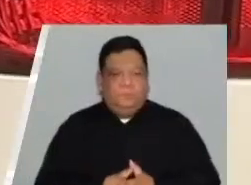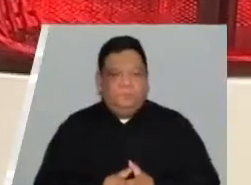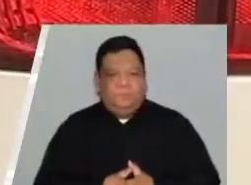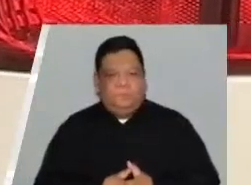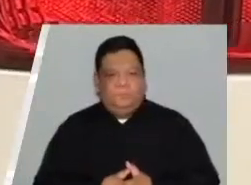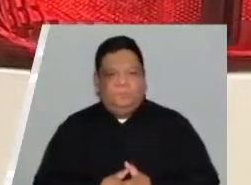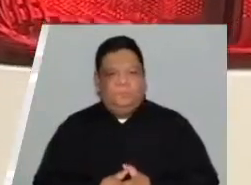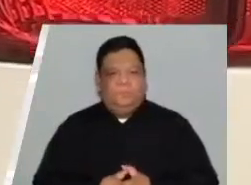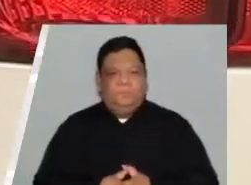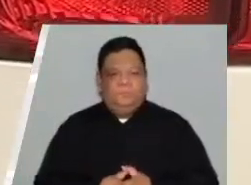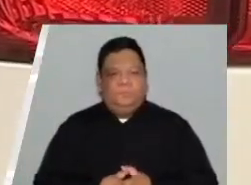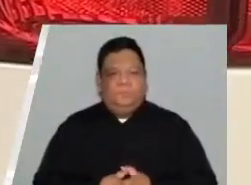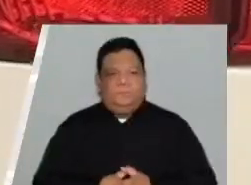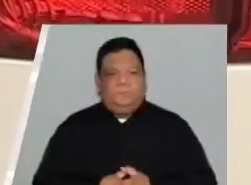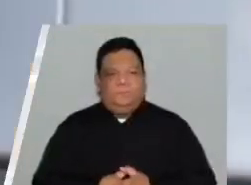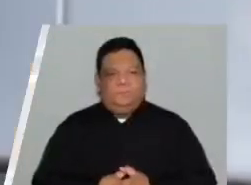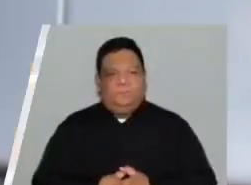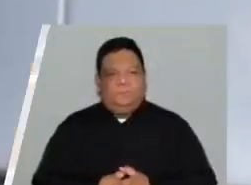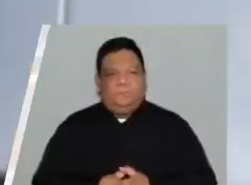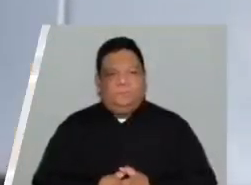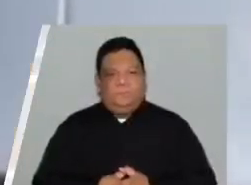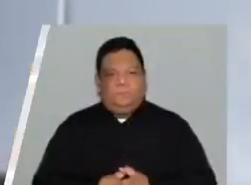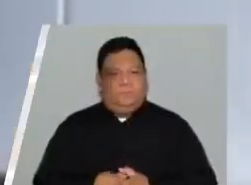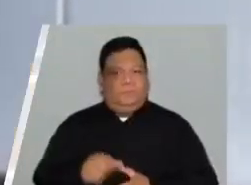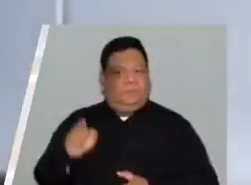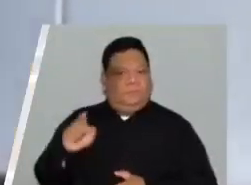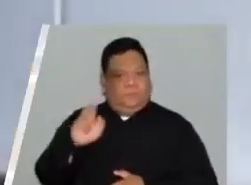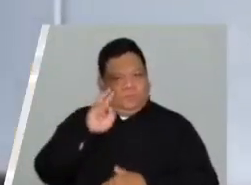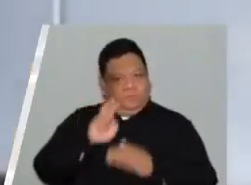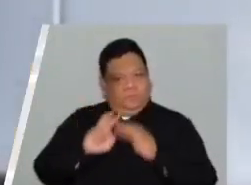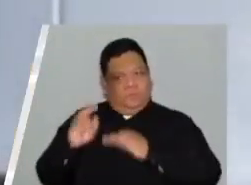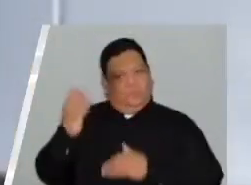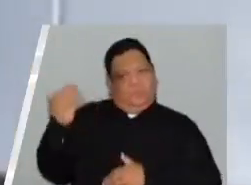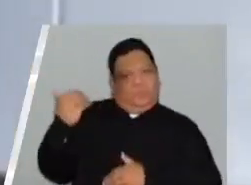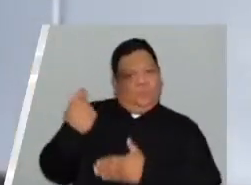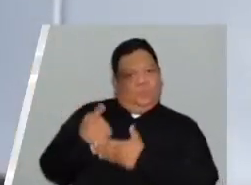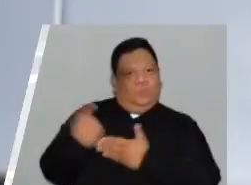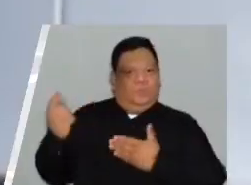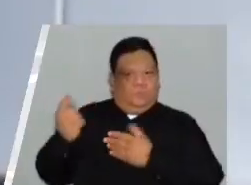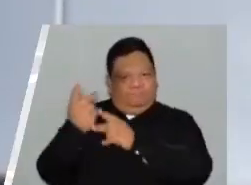kerosene. Batay ito sa 4-day trading nung nakaraang linggo.